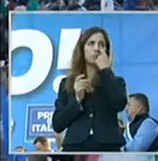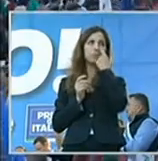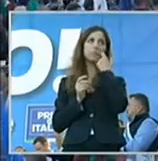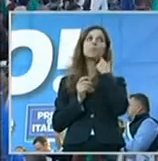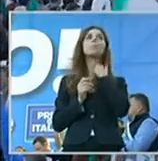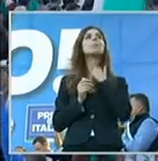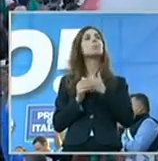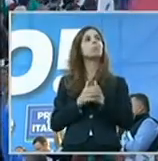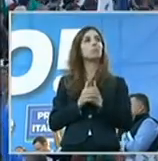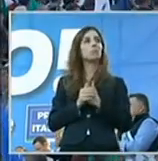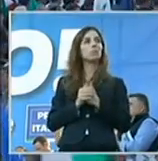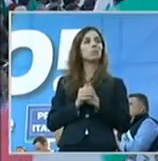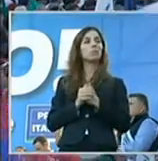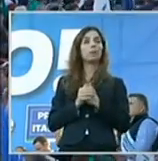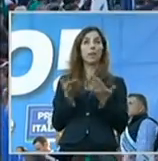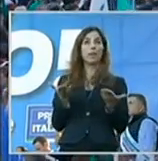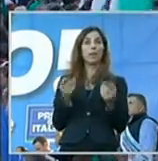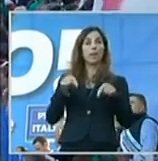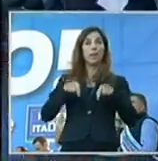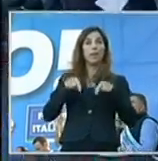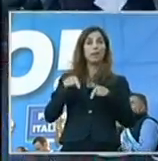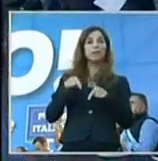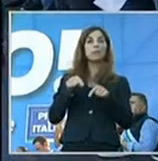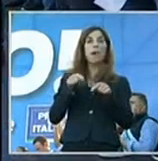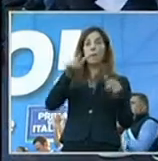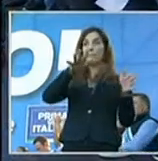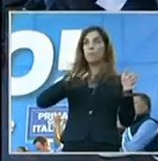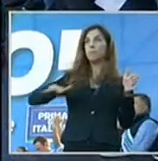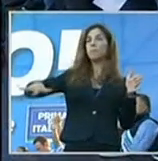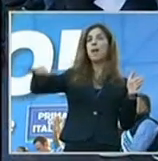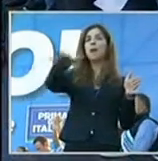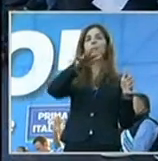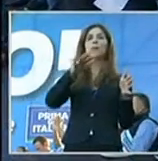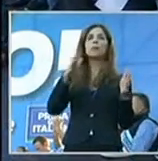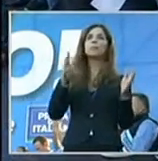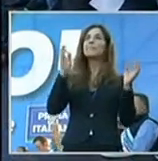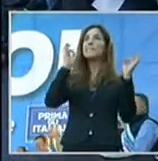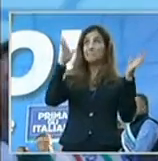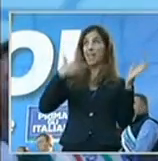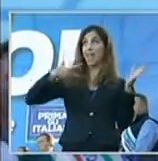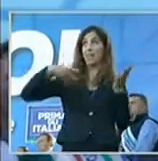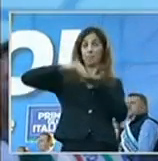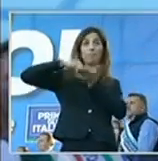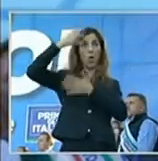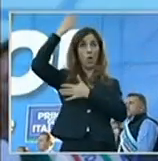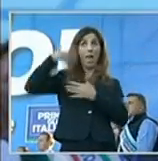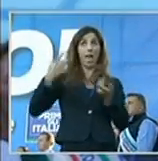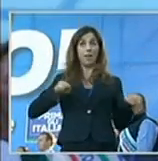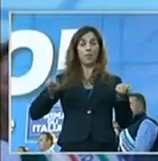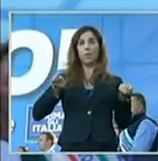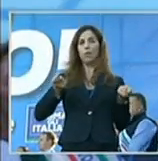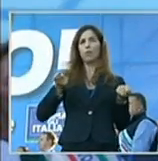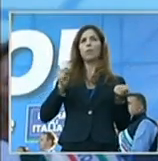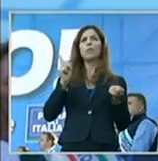Però questa è una piazza che se fossimo al governo non permetterebbe